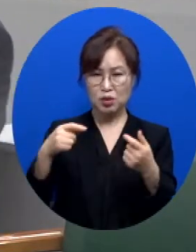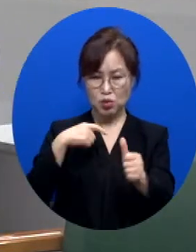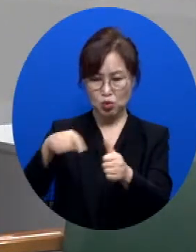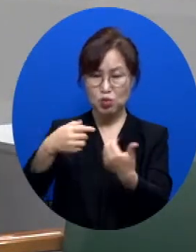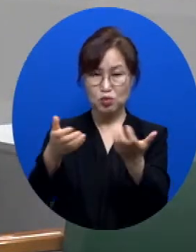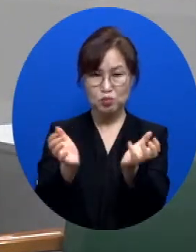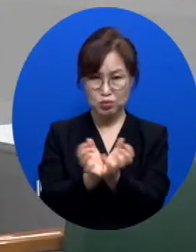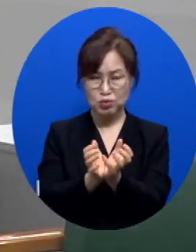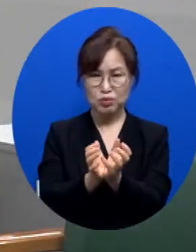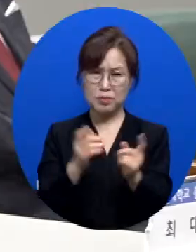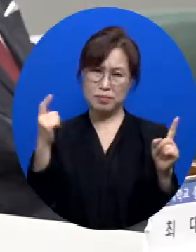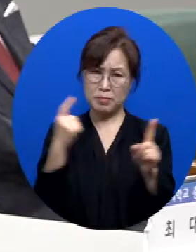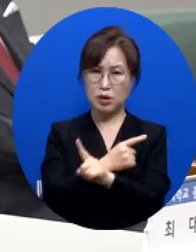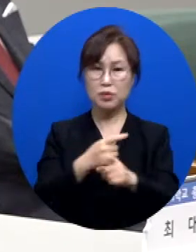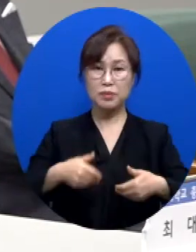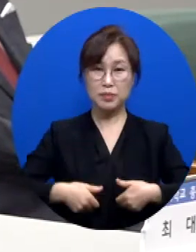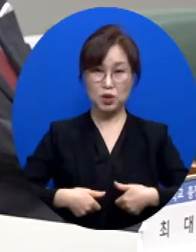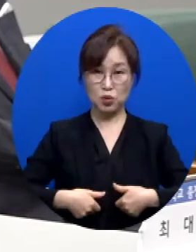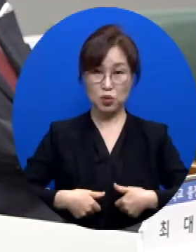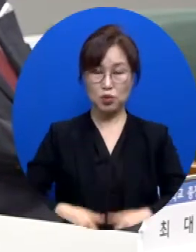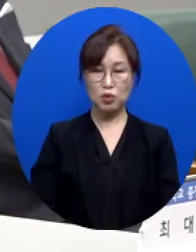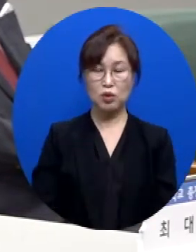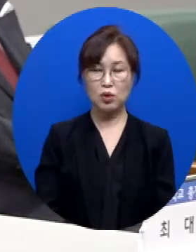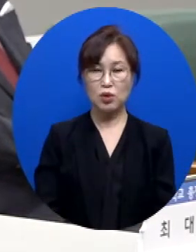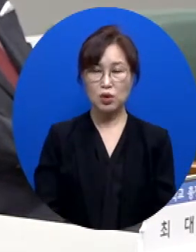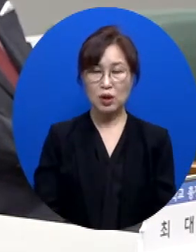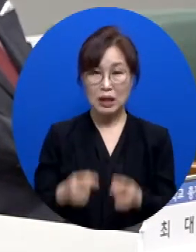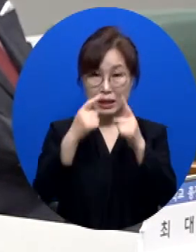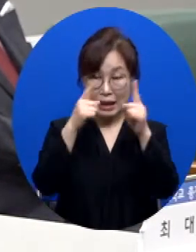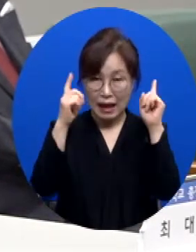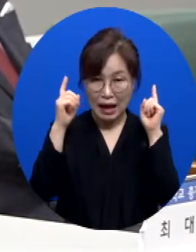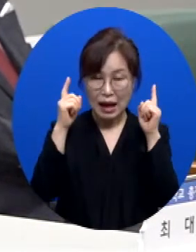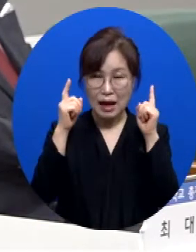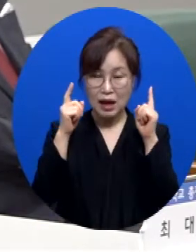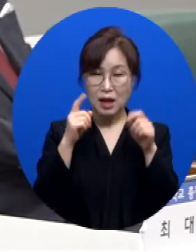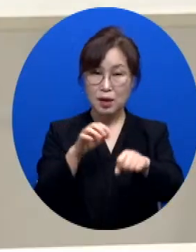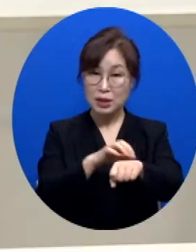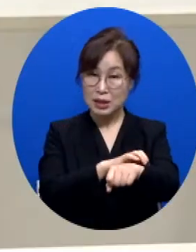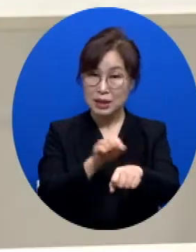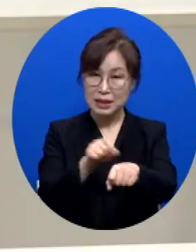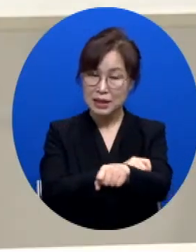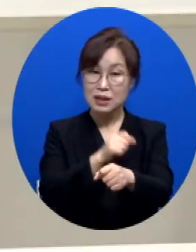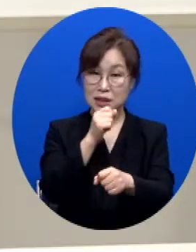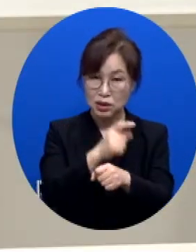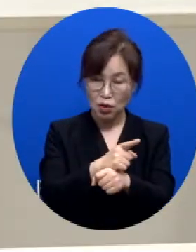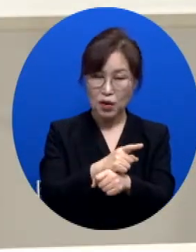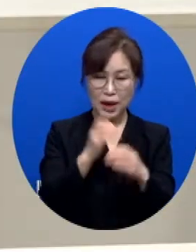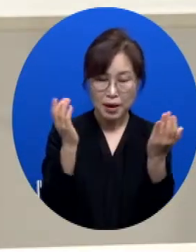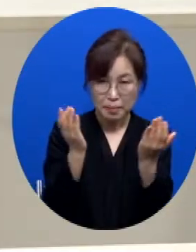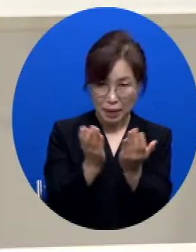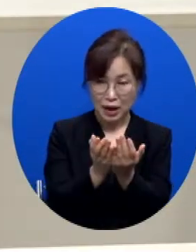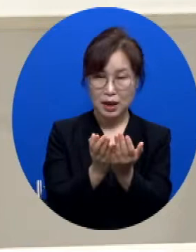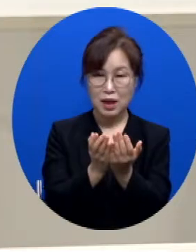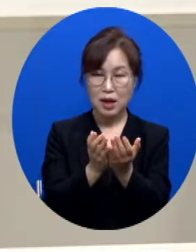개선돼야 한다고 강조했습니다. 또 정부는 대학의 특성을 고려한 합리적인 평가와 지원을 통해 화합의 국가